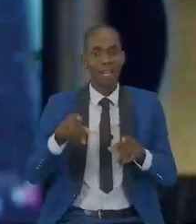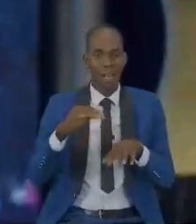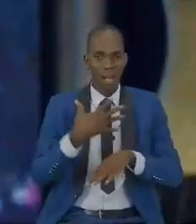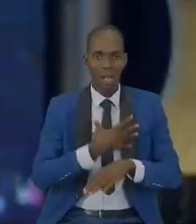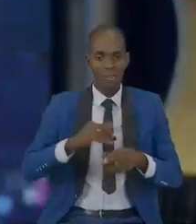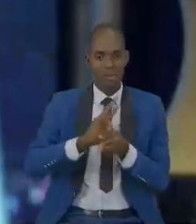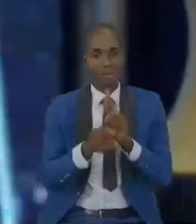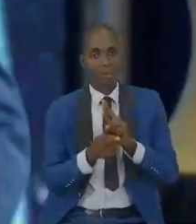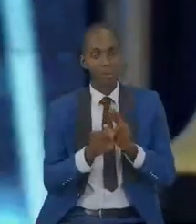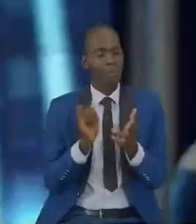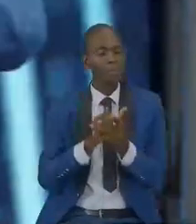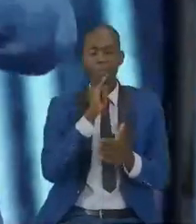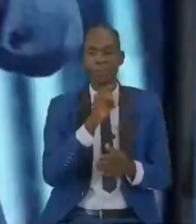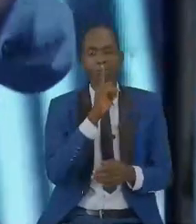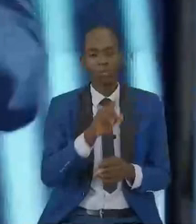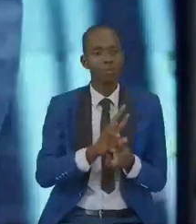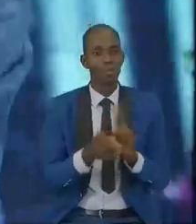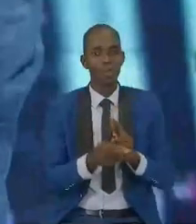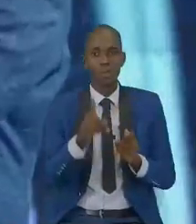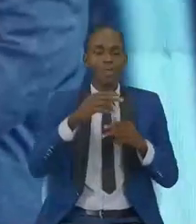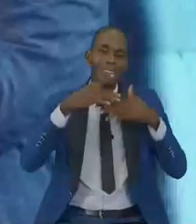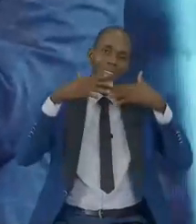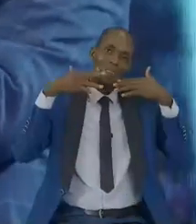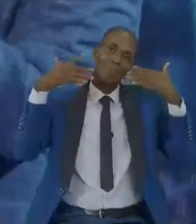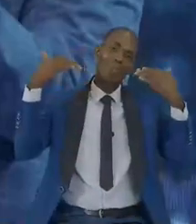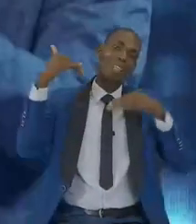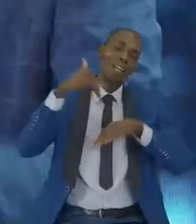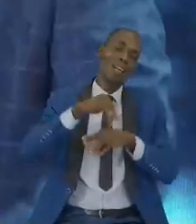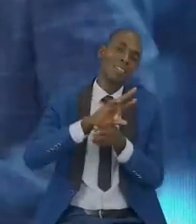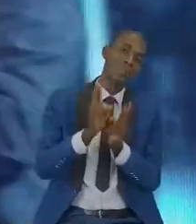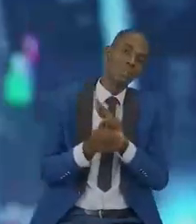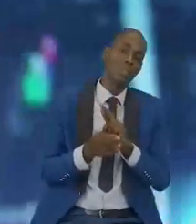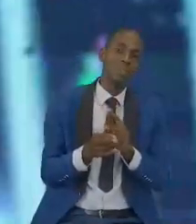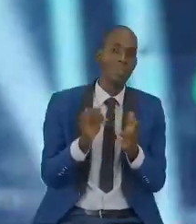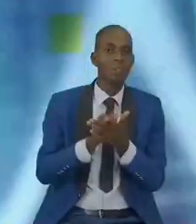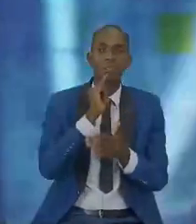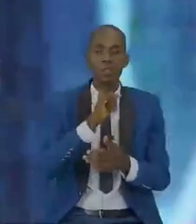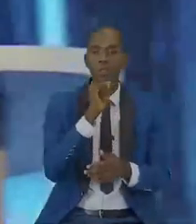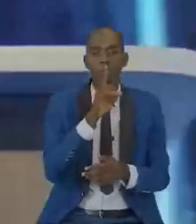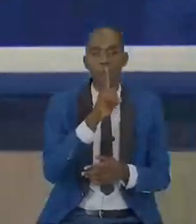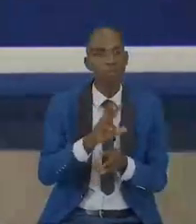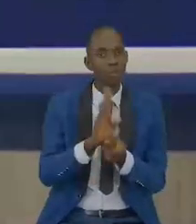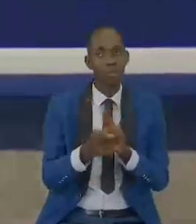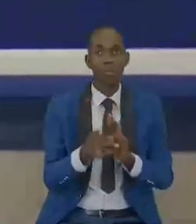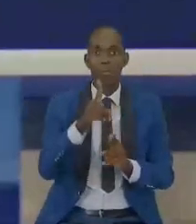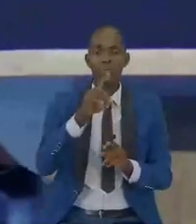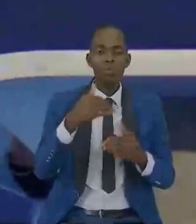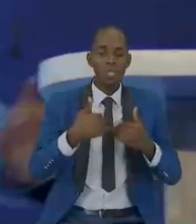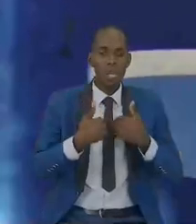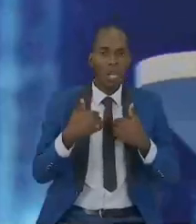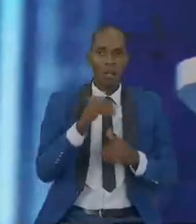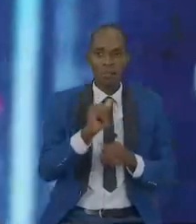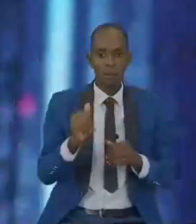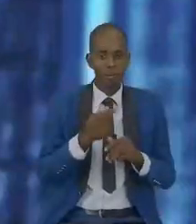Ils dansent et ils se repentent. Ça, ce n'est pas la repentance. Ils sourient et que je me repens, ce n'est pas la